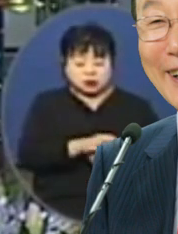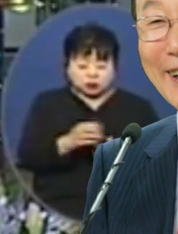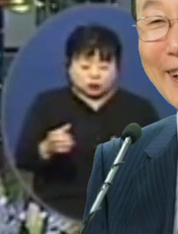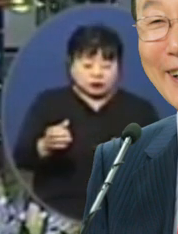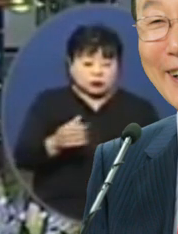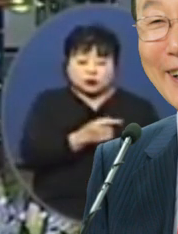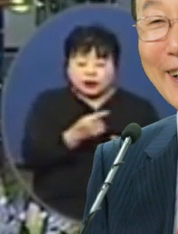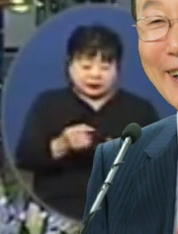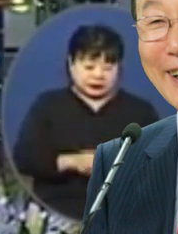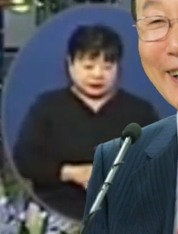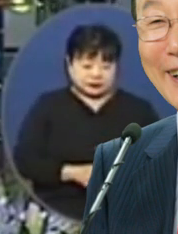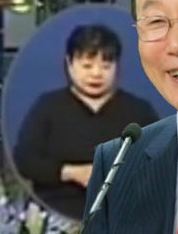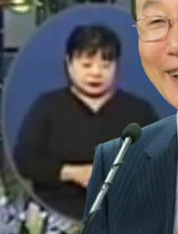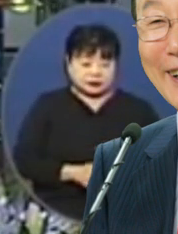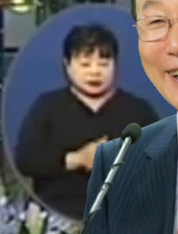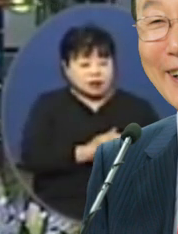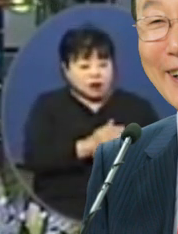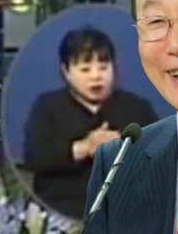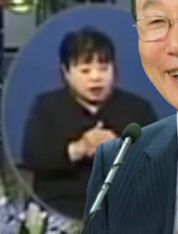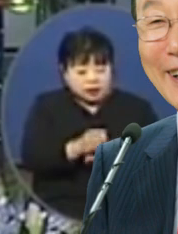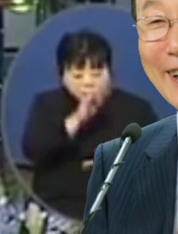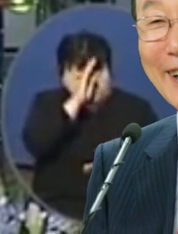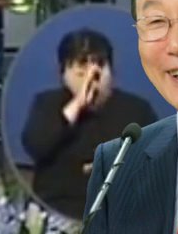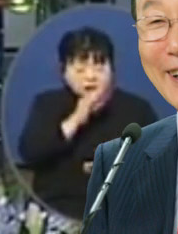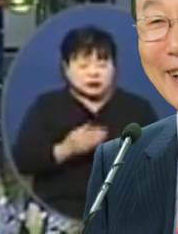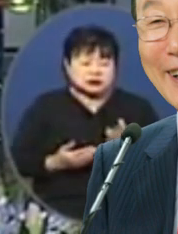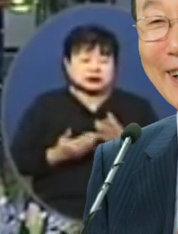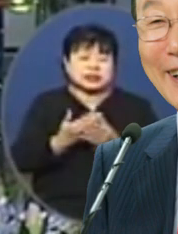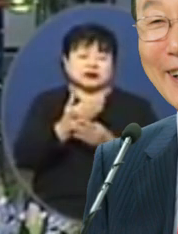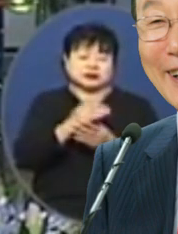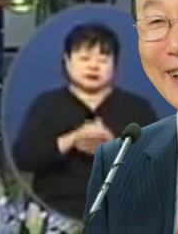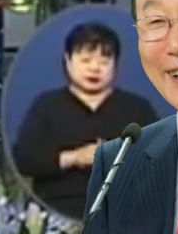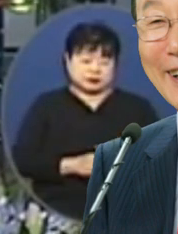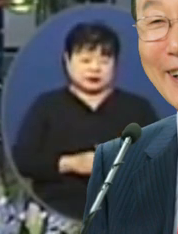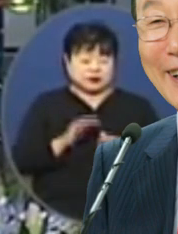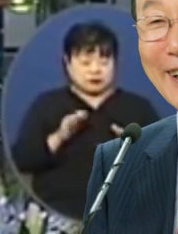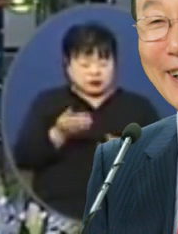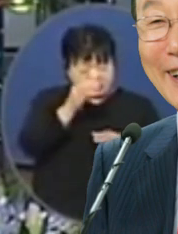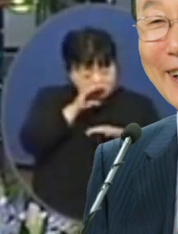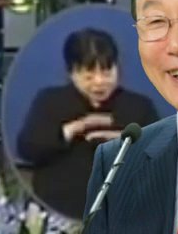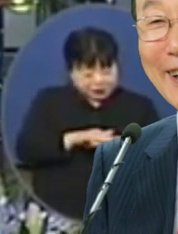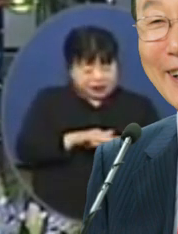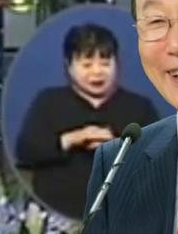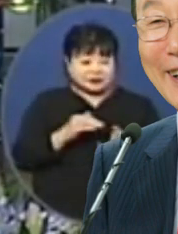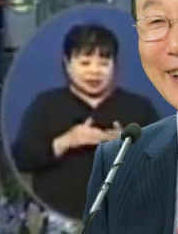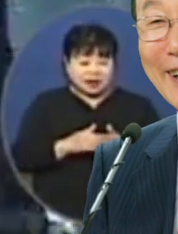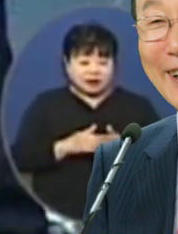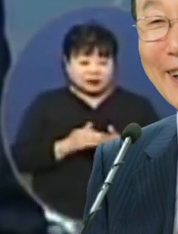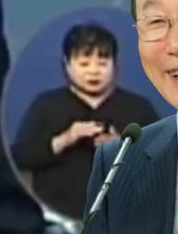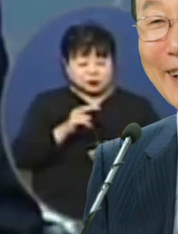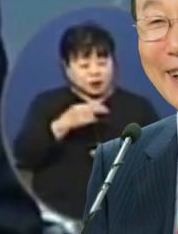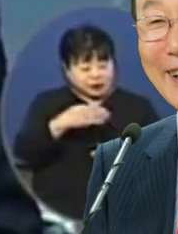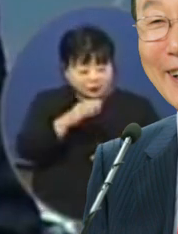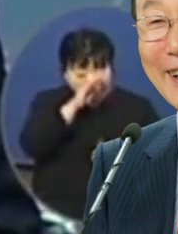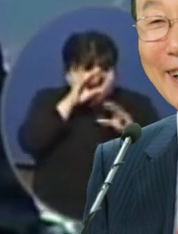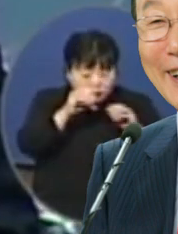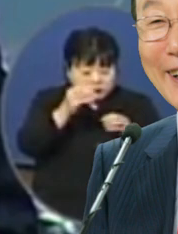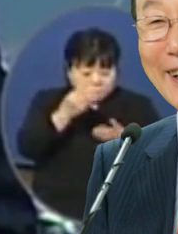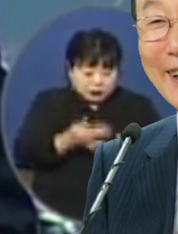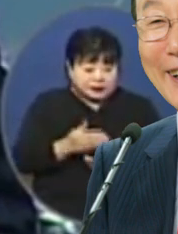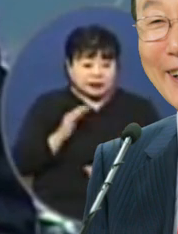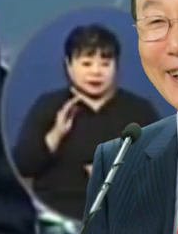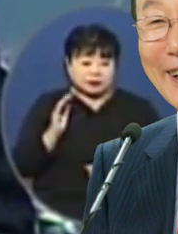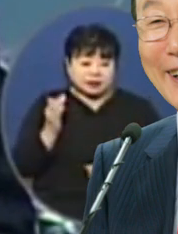것도 그와 같은 것입니다. 여러분이 여러 가지 병에 걸렸으면 오늘 예배드리고 집에 돌아갈 때 나아서 나가야 되는